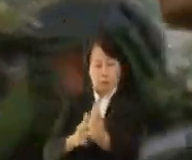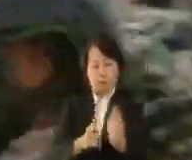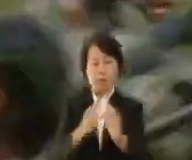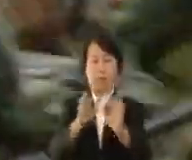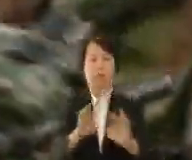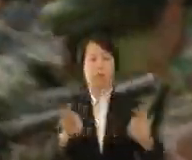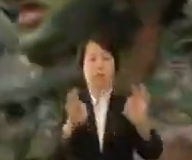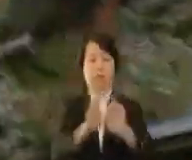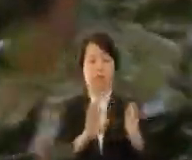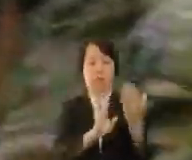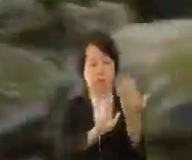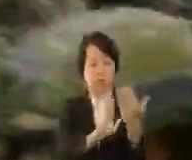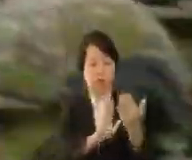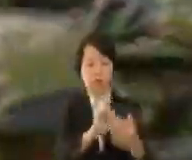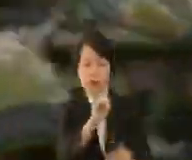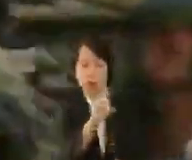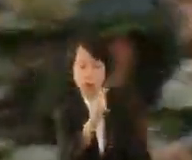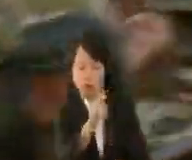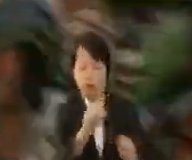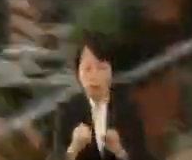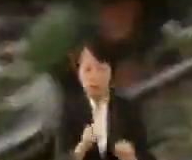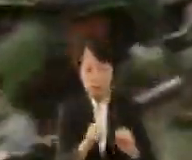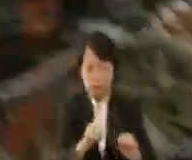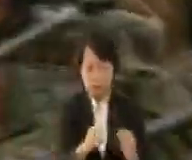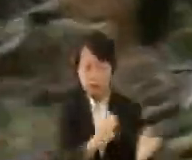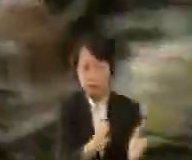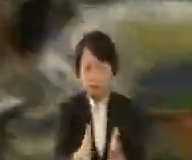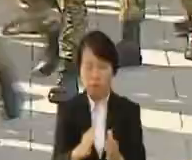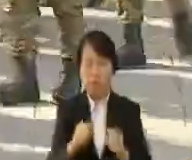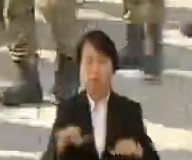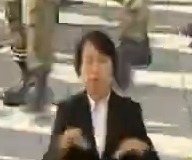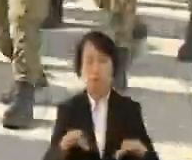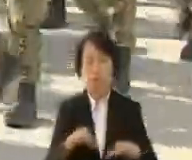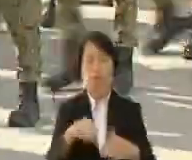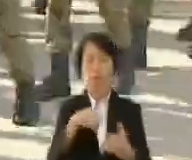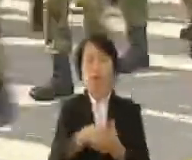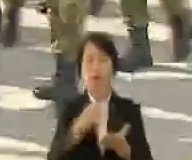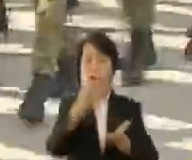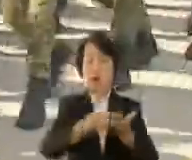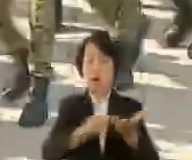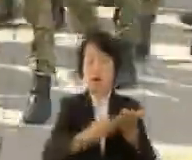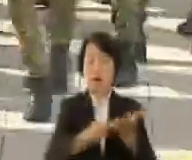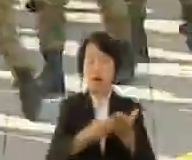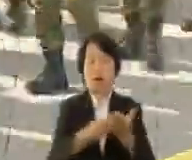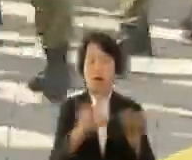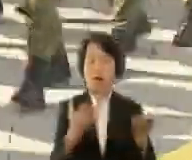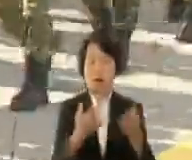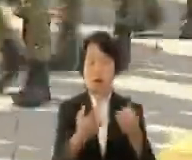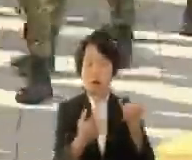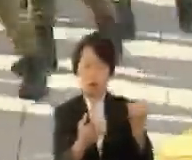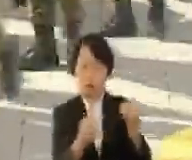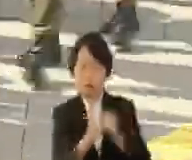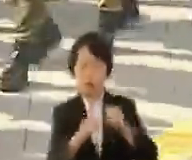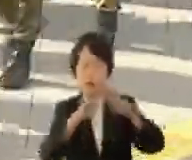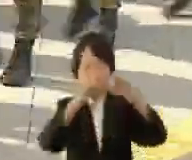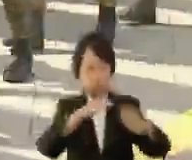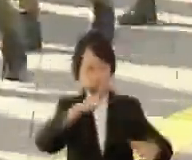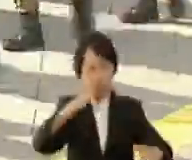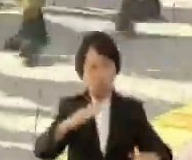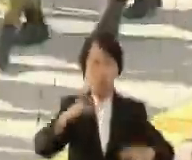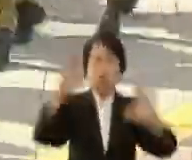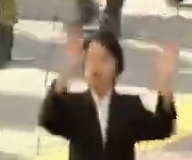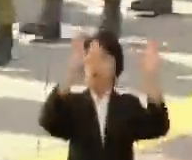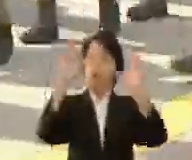utama terhadap sesuatu atau gerak yang mampu diatur gerakan dalam apa jua musim, keadaan muka bumi dan